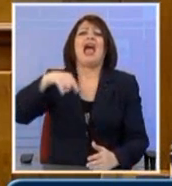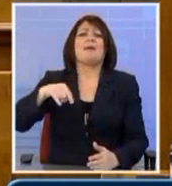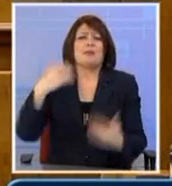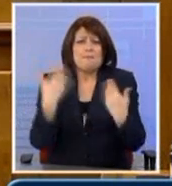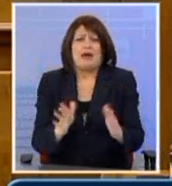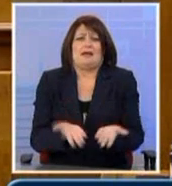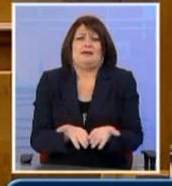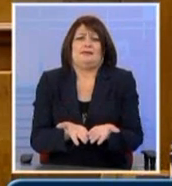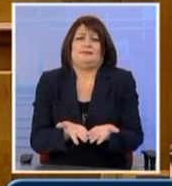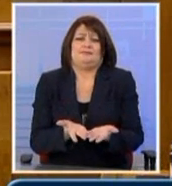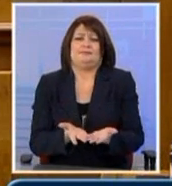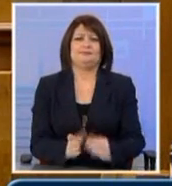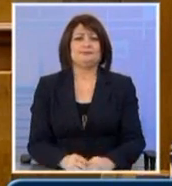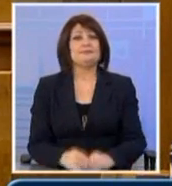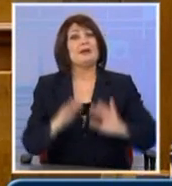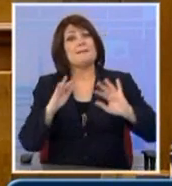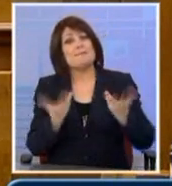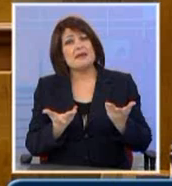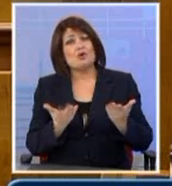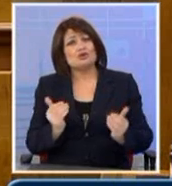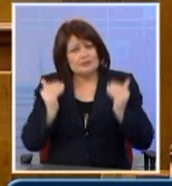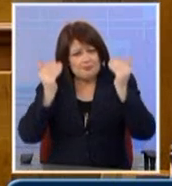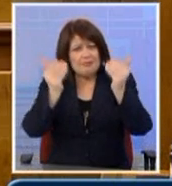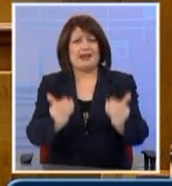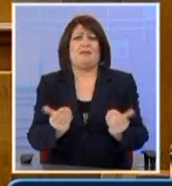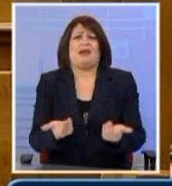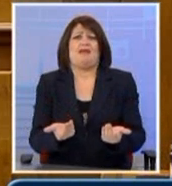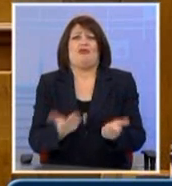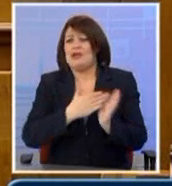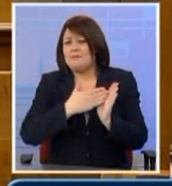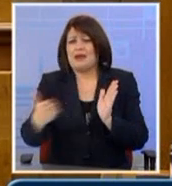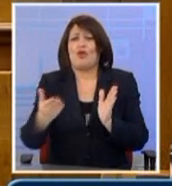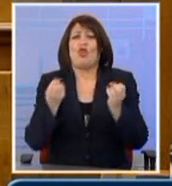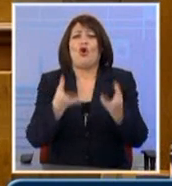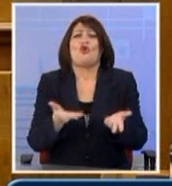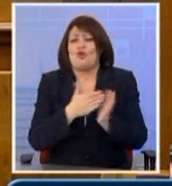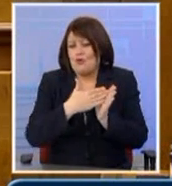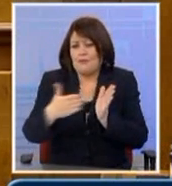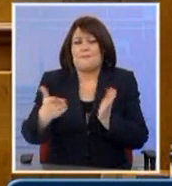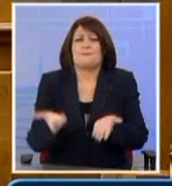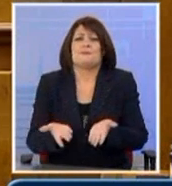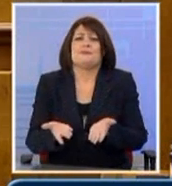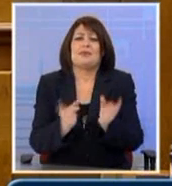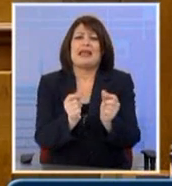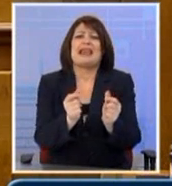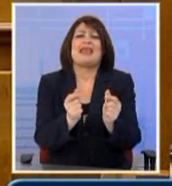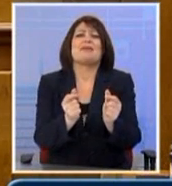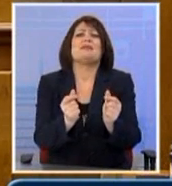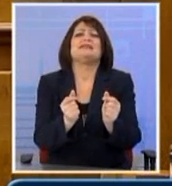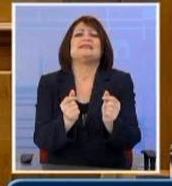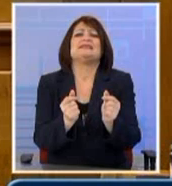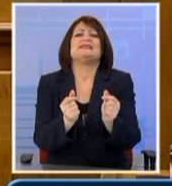συντελεστεί? Μήπως το μορατόριο μου είναι η περίοδος χάριτος, η νέα ρύθμιση των λήξεων,